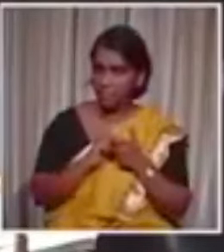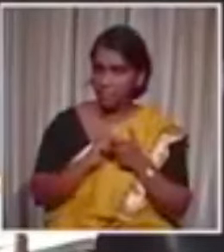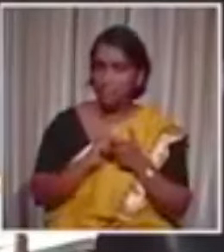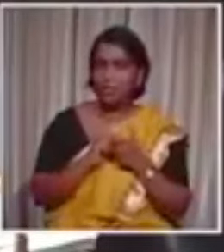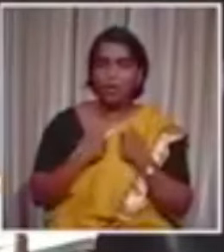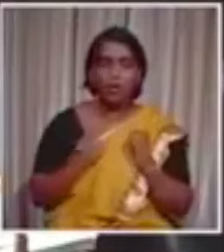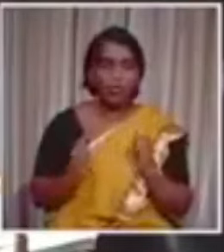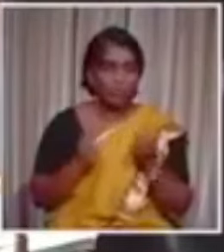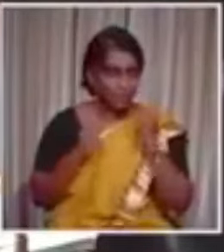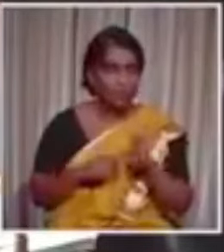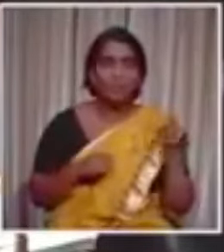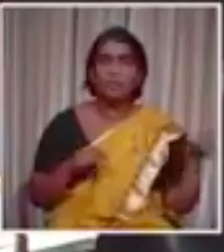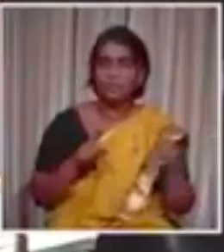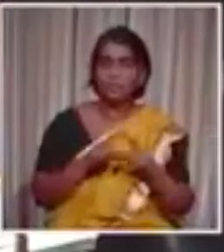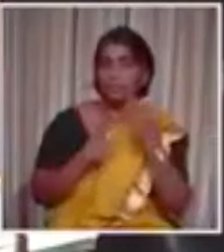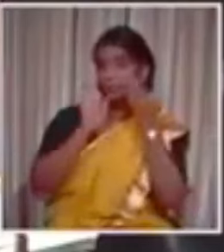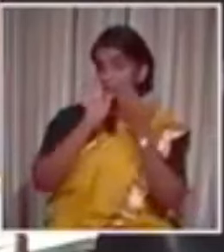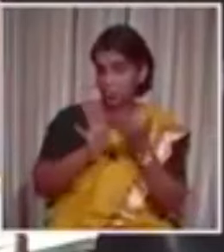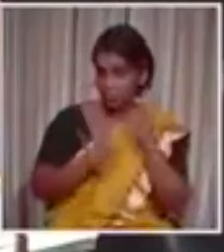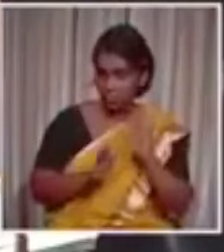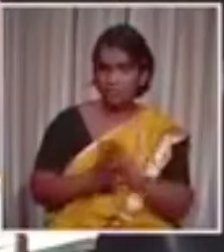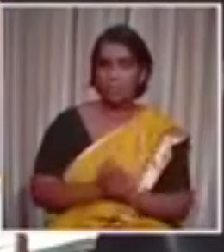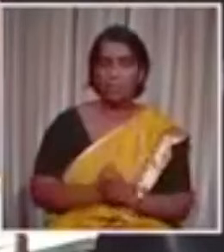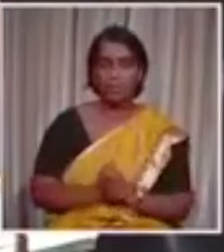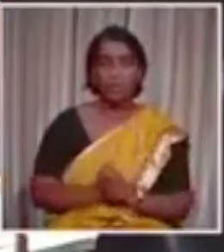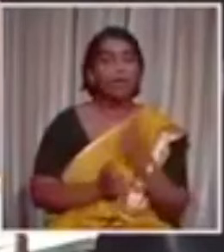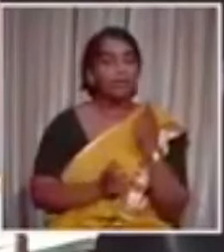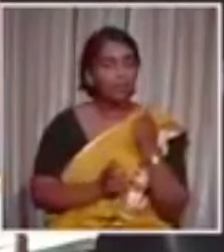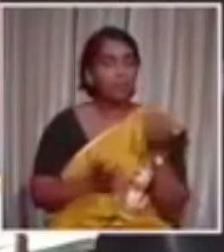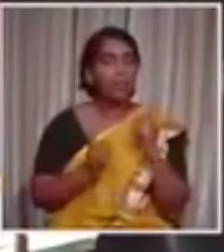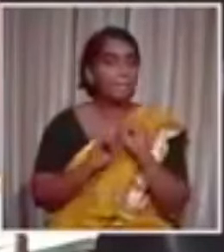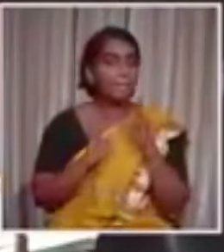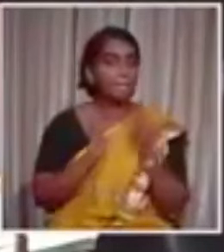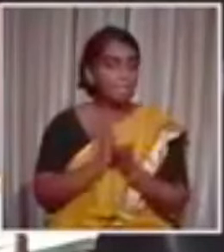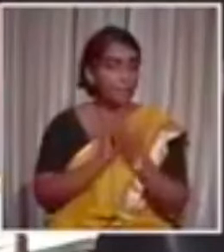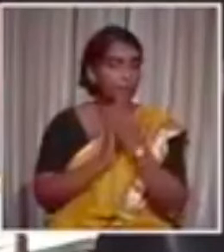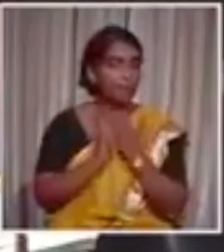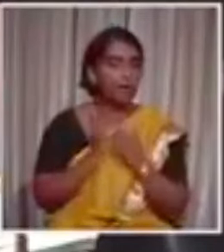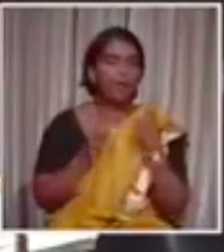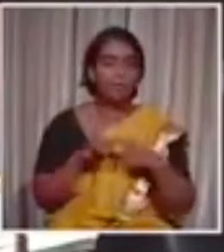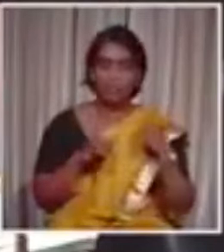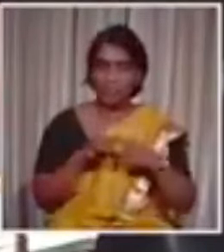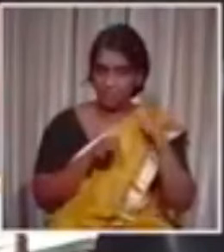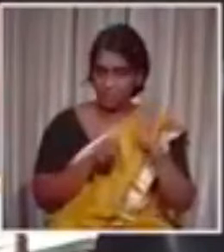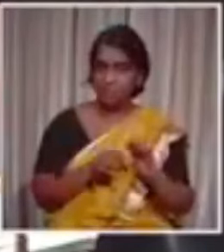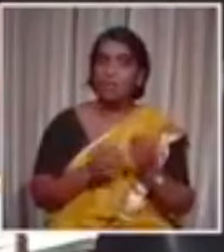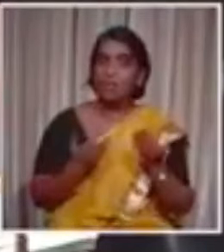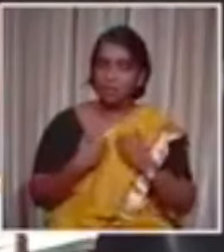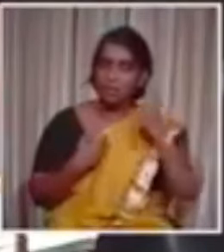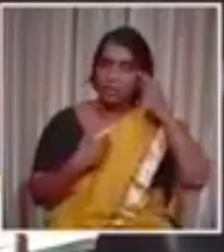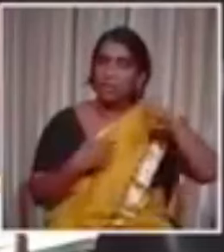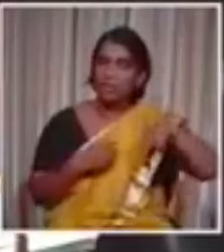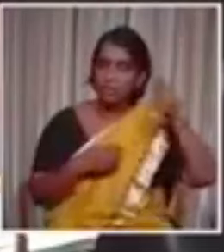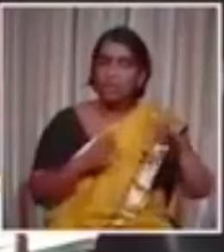උත්සාහ කරමින් තිබෙනවා උහා දක්වන්න ආර්ථික ප්‍රතිපත්තියේ ප්‍රශ්නයක් කියලා. අප විශ්වාස කරනවා